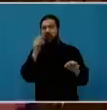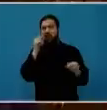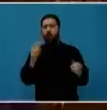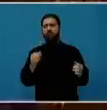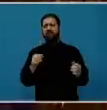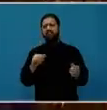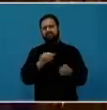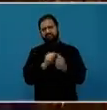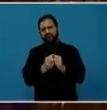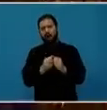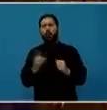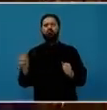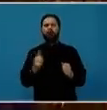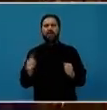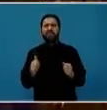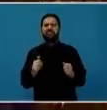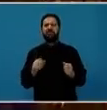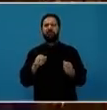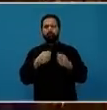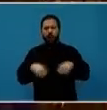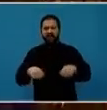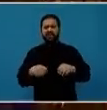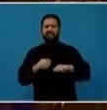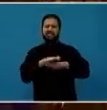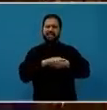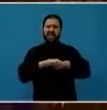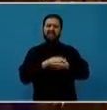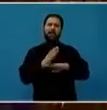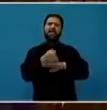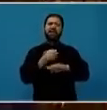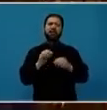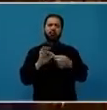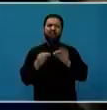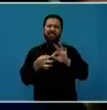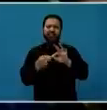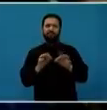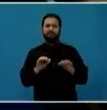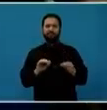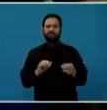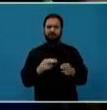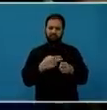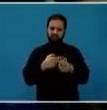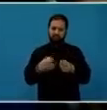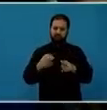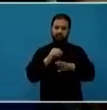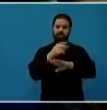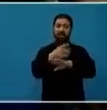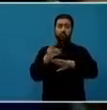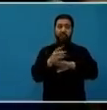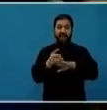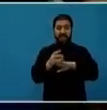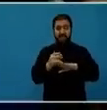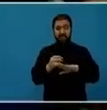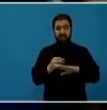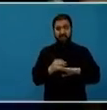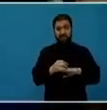jurământ sau legat și așa mai departe, toate se dezleagă prin cuvânt în taina Sfintei Spovedanii. Această dezlegare de blestem este prezent